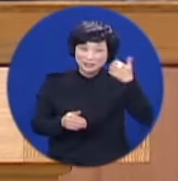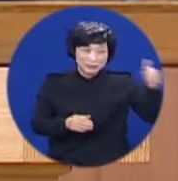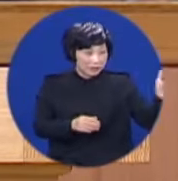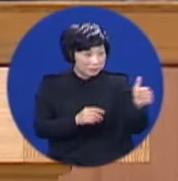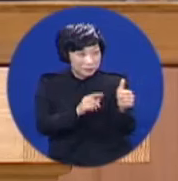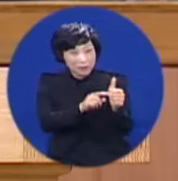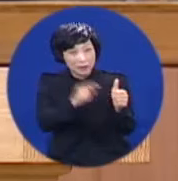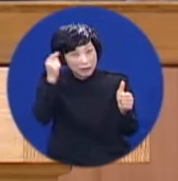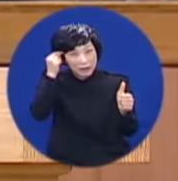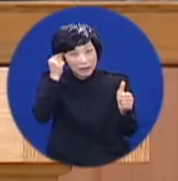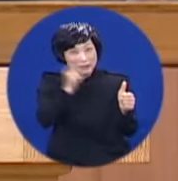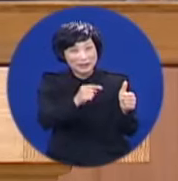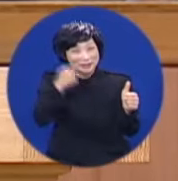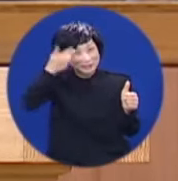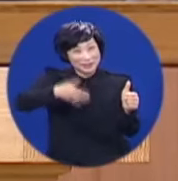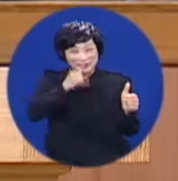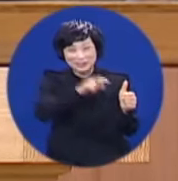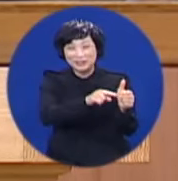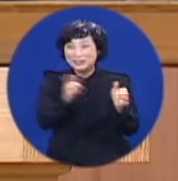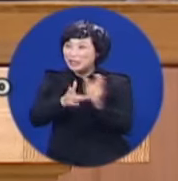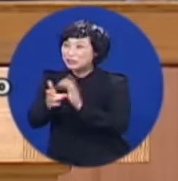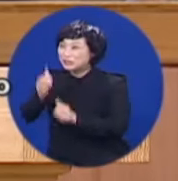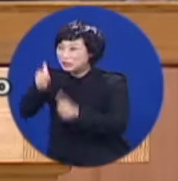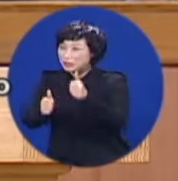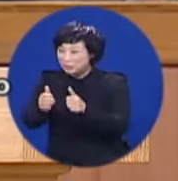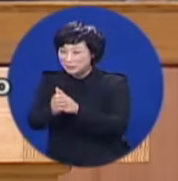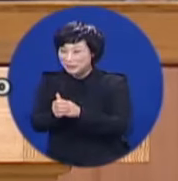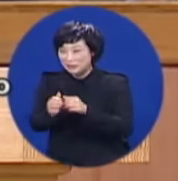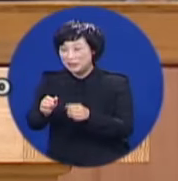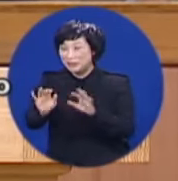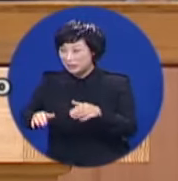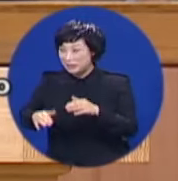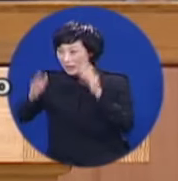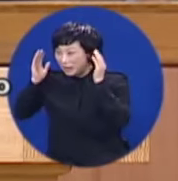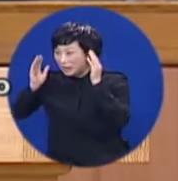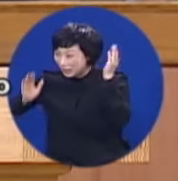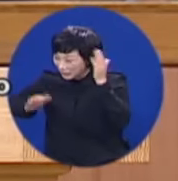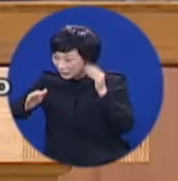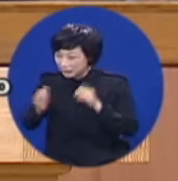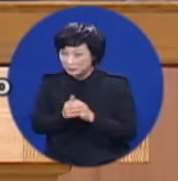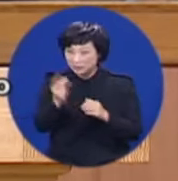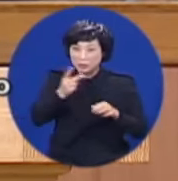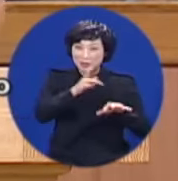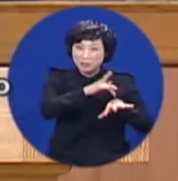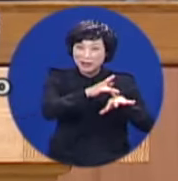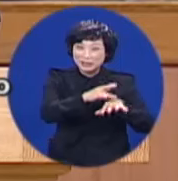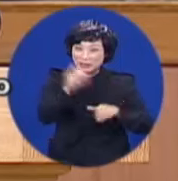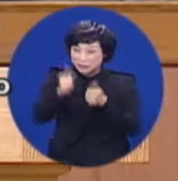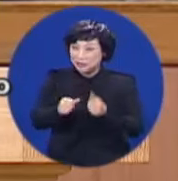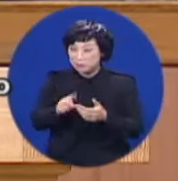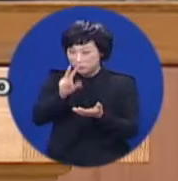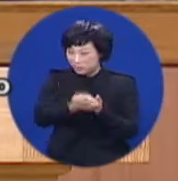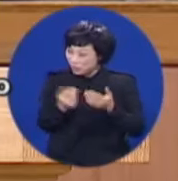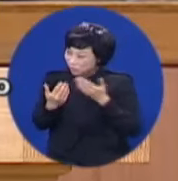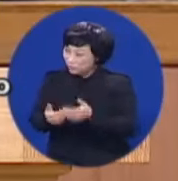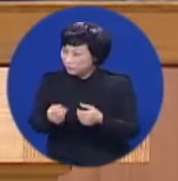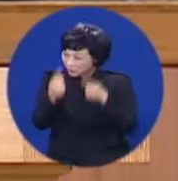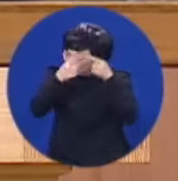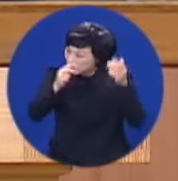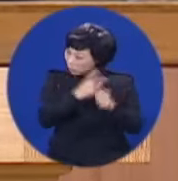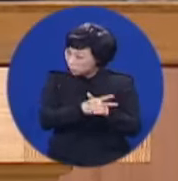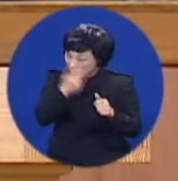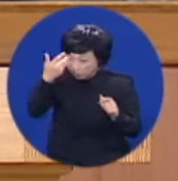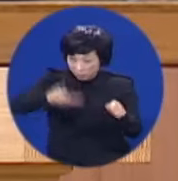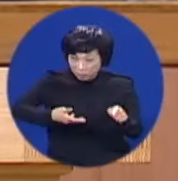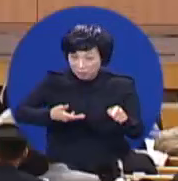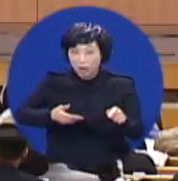예수님은 시험치는 학생이고 마귀는 시험 문제 내주는 교수냐? 이렇게 말한 사람이 있는데 그